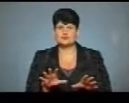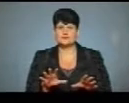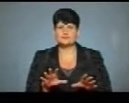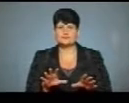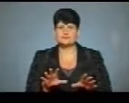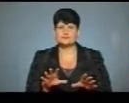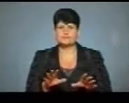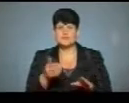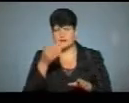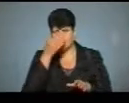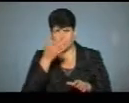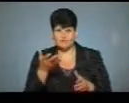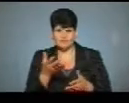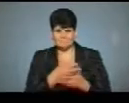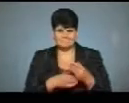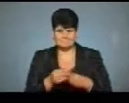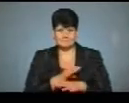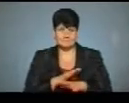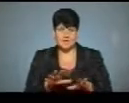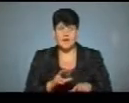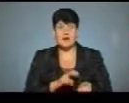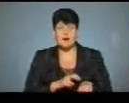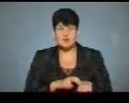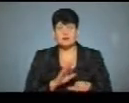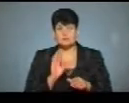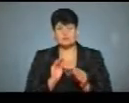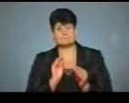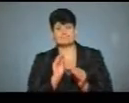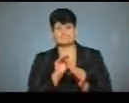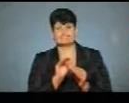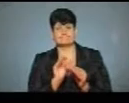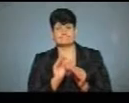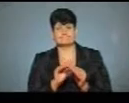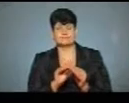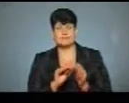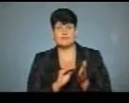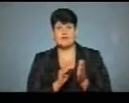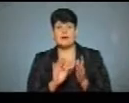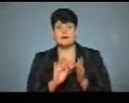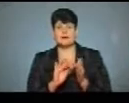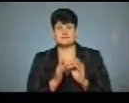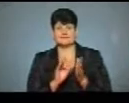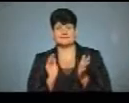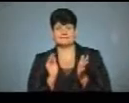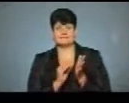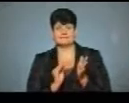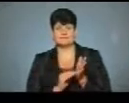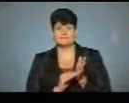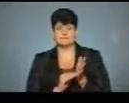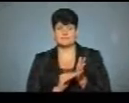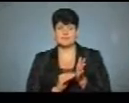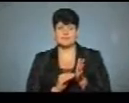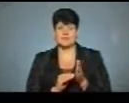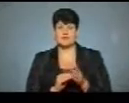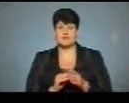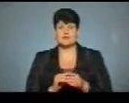не будемо закривати очі, а як лікар буде вставляти у електронну медичну карту неправдиву